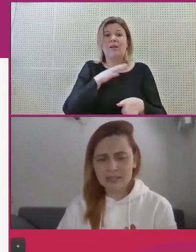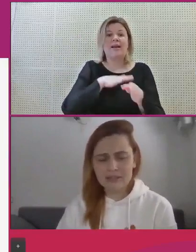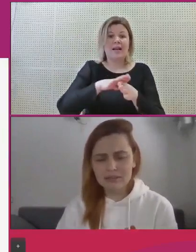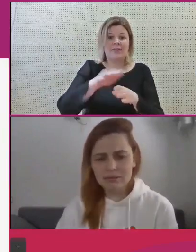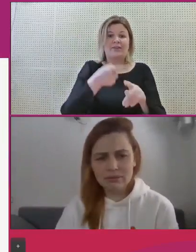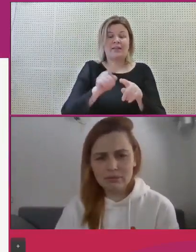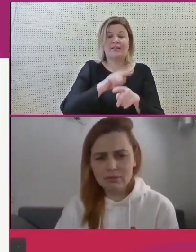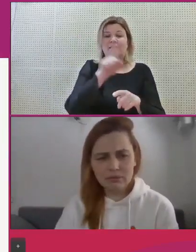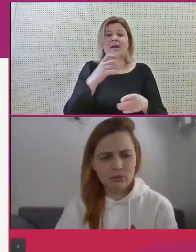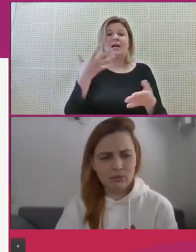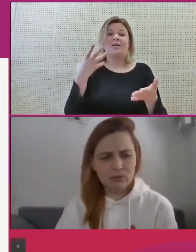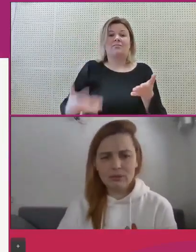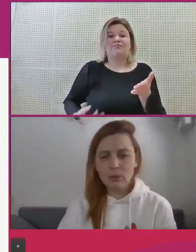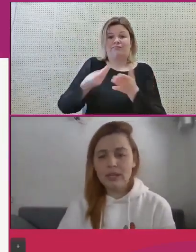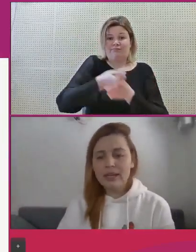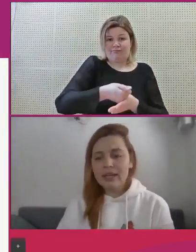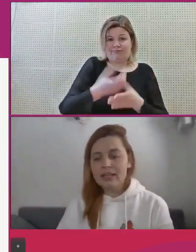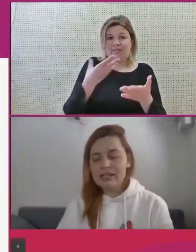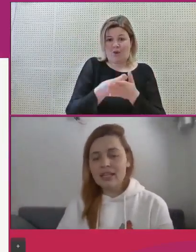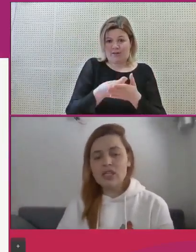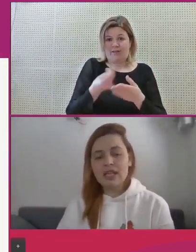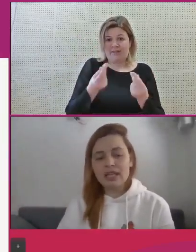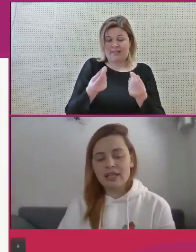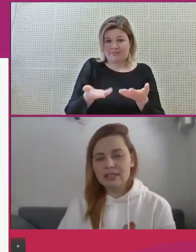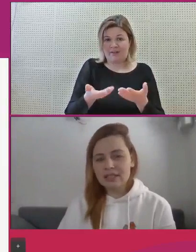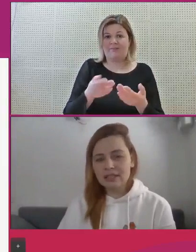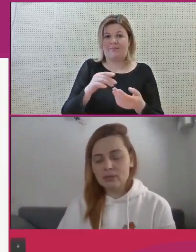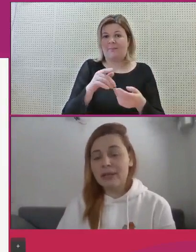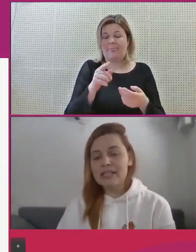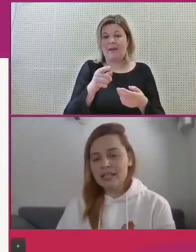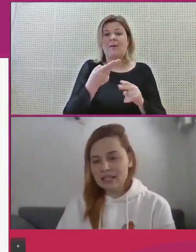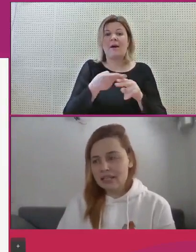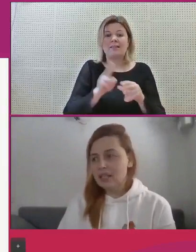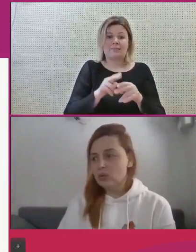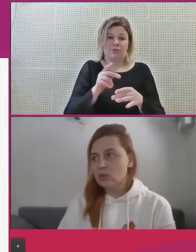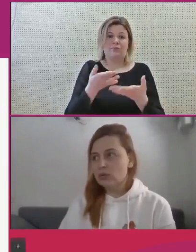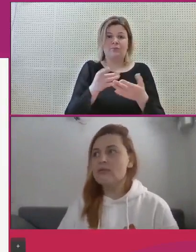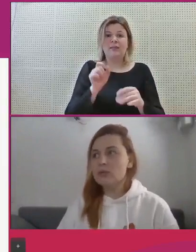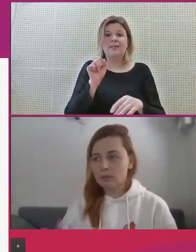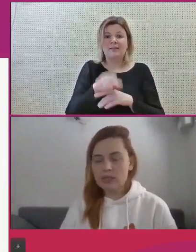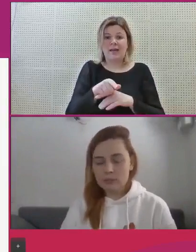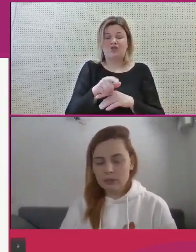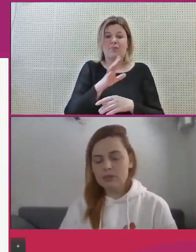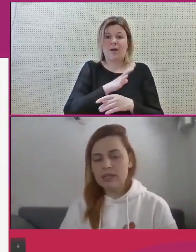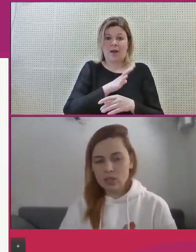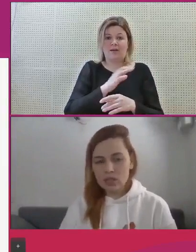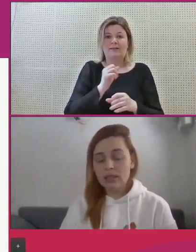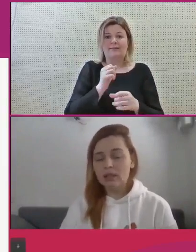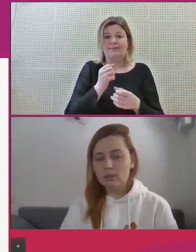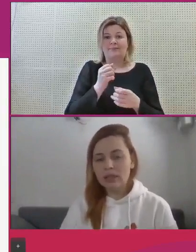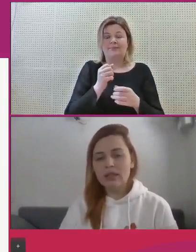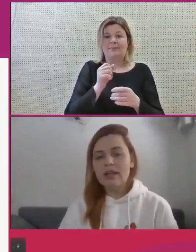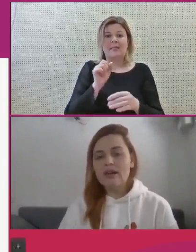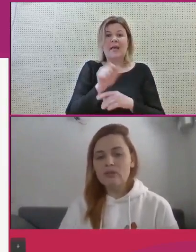копейки, вот, поэтому... Задача стояла сделать показатели, и, ну, и вообще, в принципе, задачи